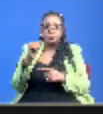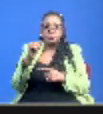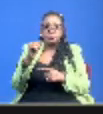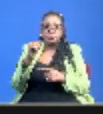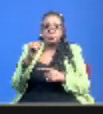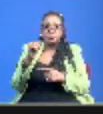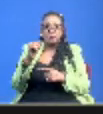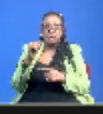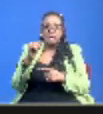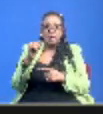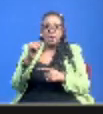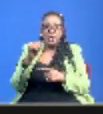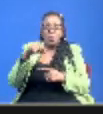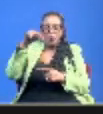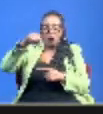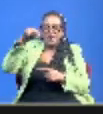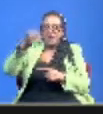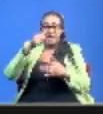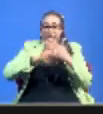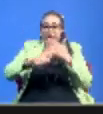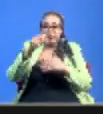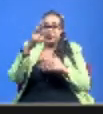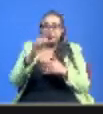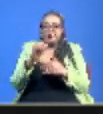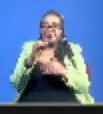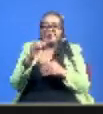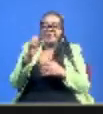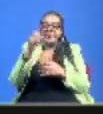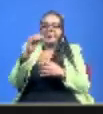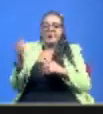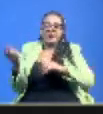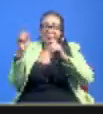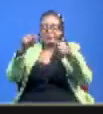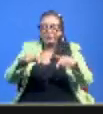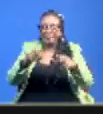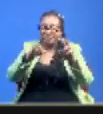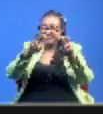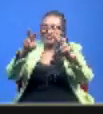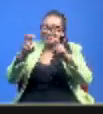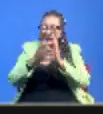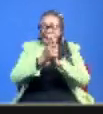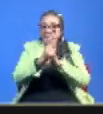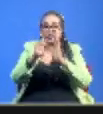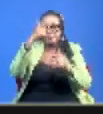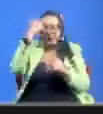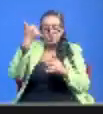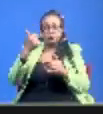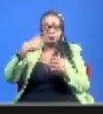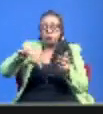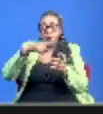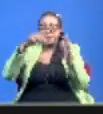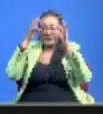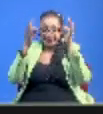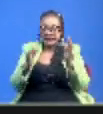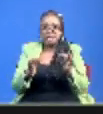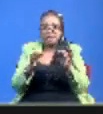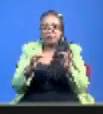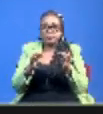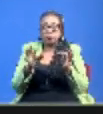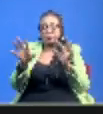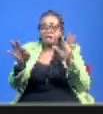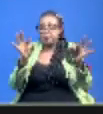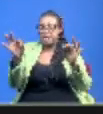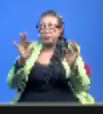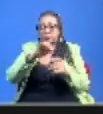Tumequalify kwenda AFCON under 20. So tumekuja hapa kutafuta talent kwa sababu tumeamua sasa tujaribu kuchukua vijana kutoka kila